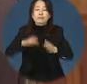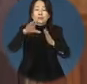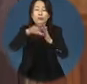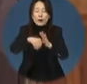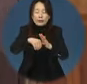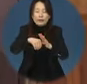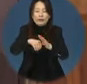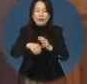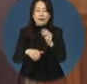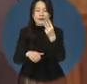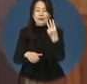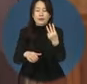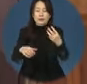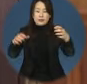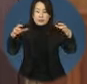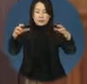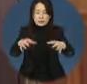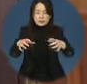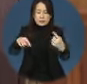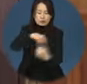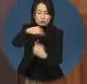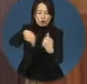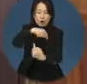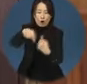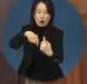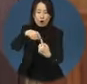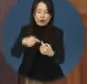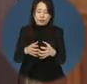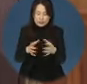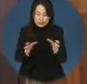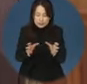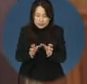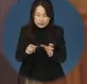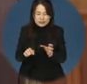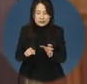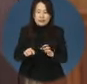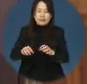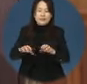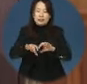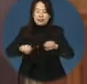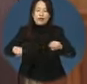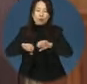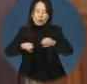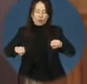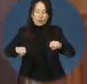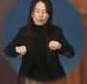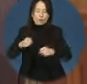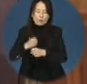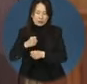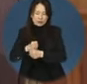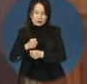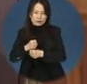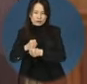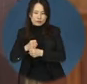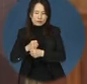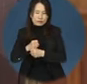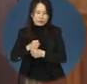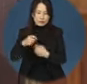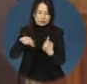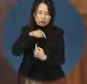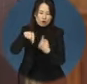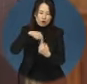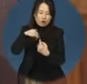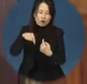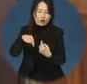마우로 는 예외가 생기고 교의 아우르는 기관의 장이 생겨서 적어도 여기서 결정하는 것 등은 부산